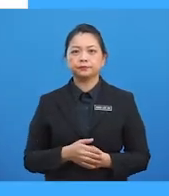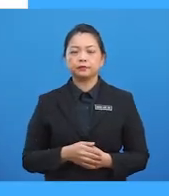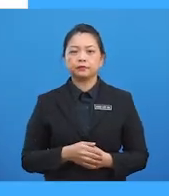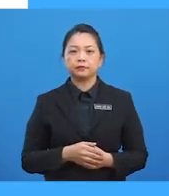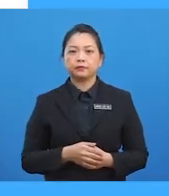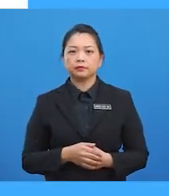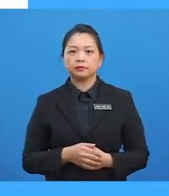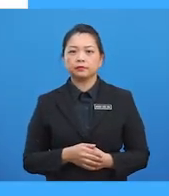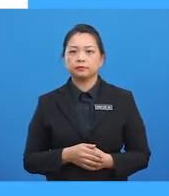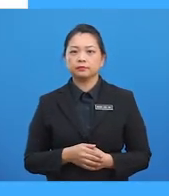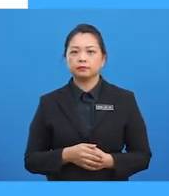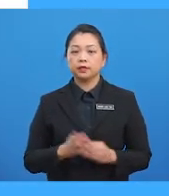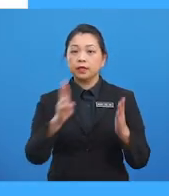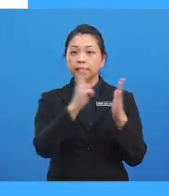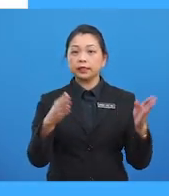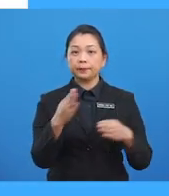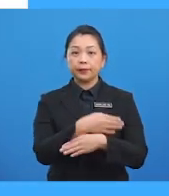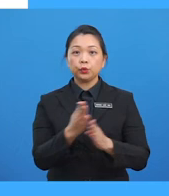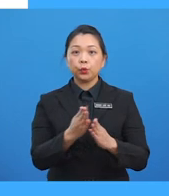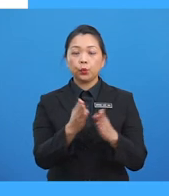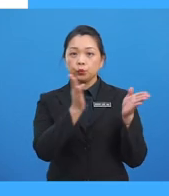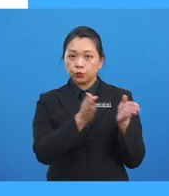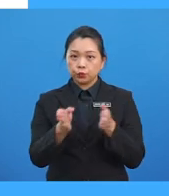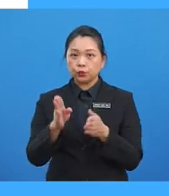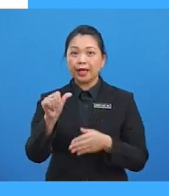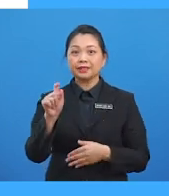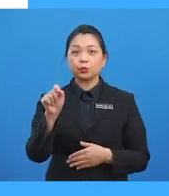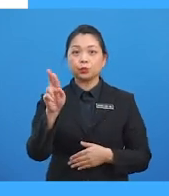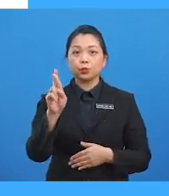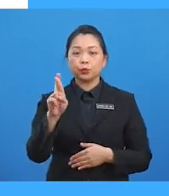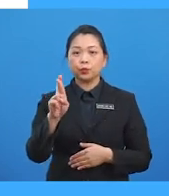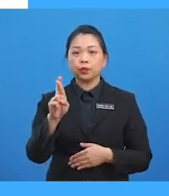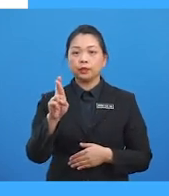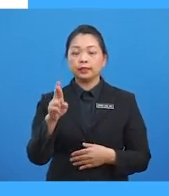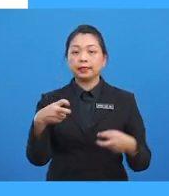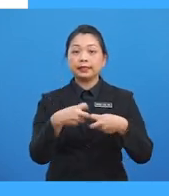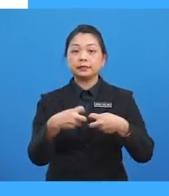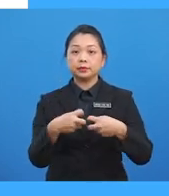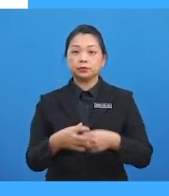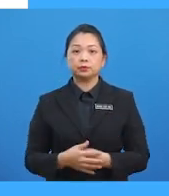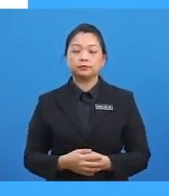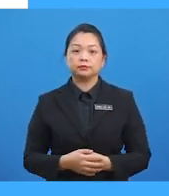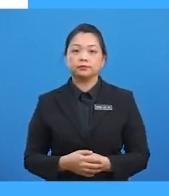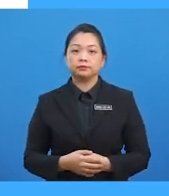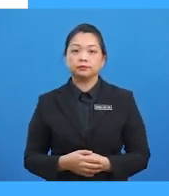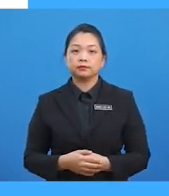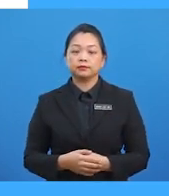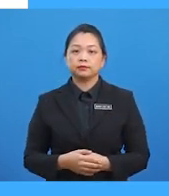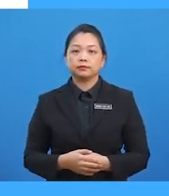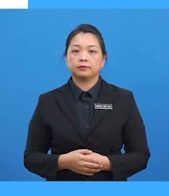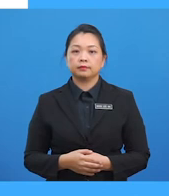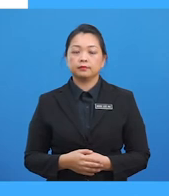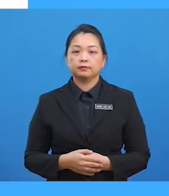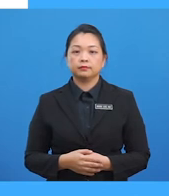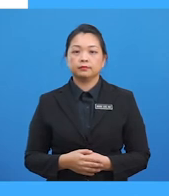Prosedur permohonan reka bentuk susun atur lita bersepadu. Yang pertama, menerima borang permohonan